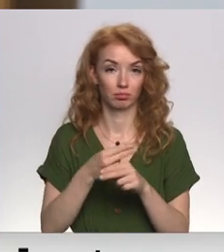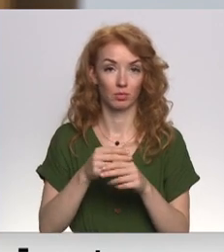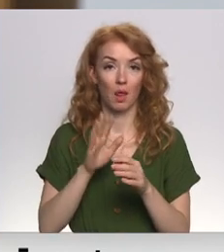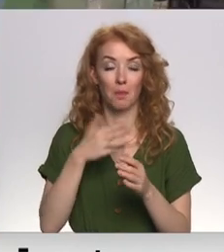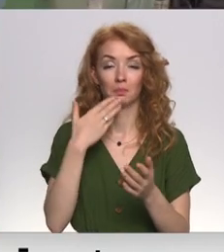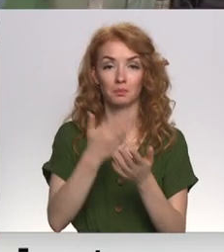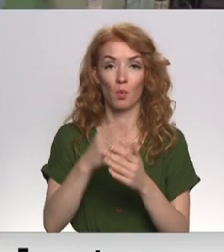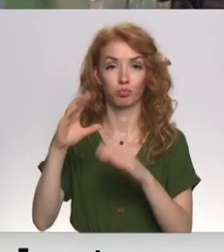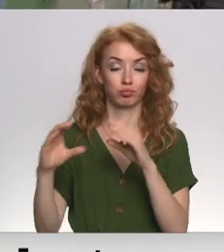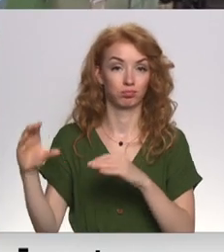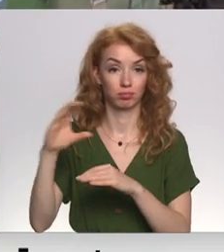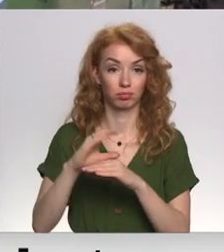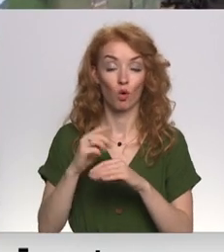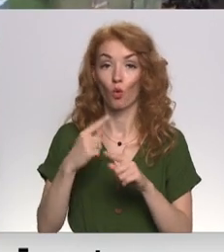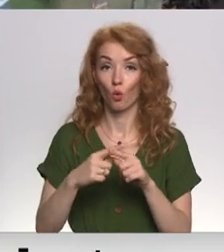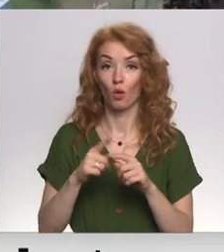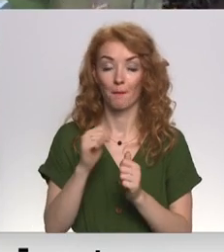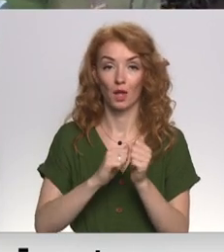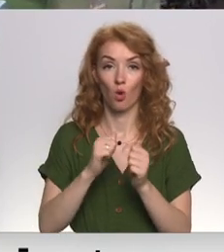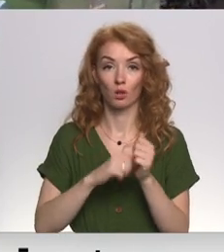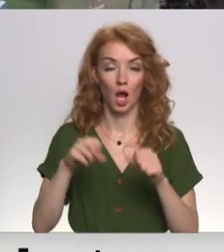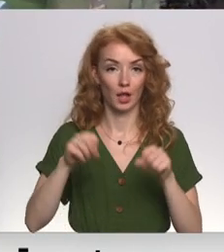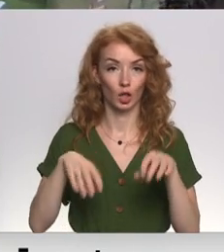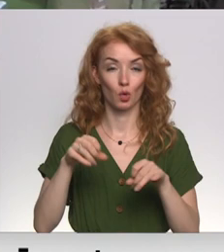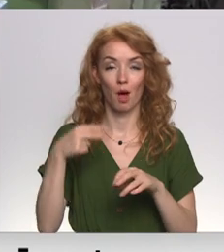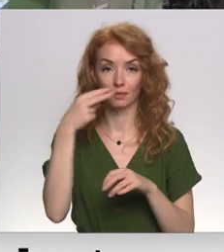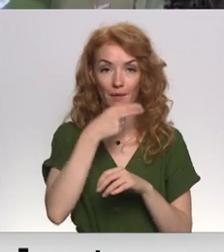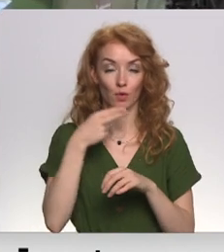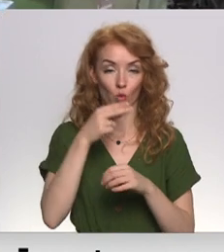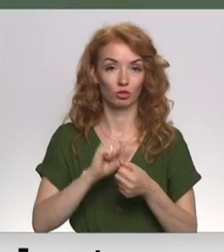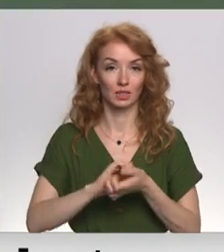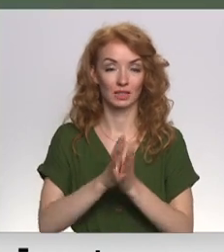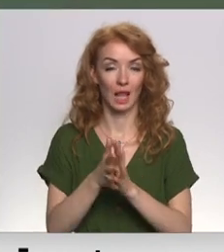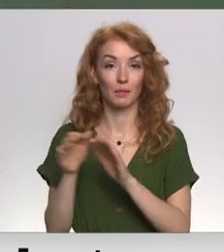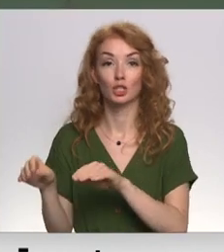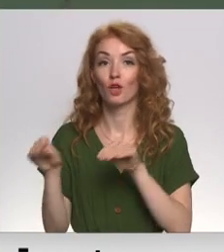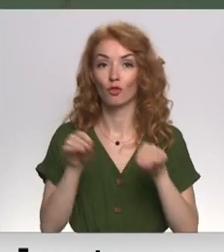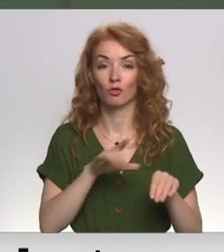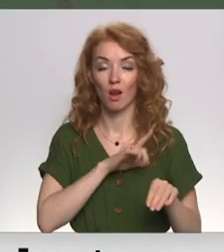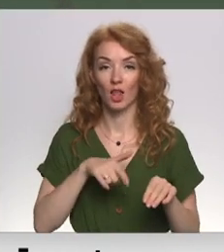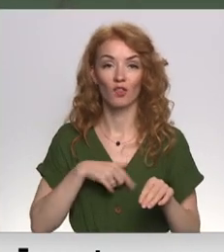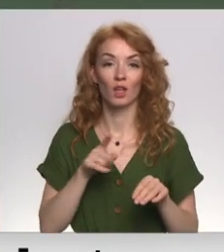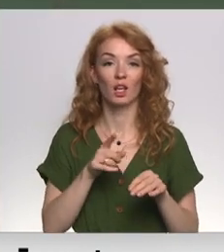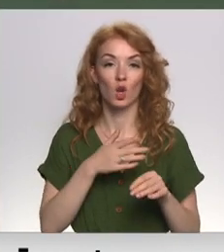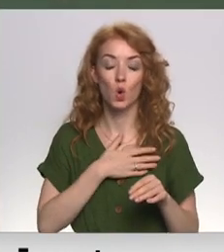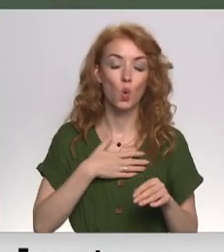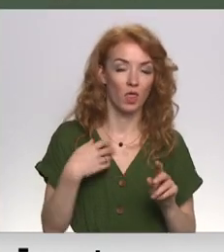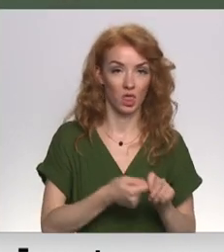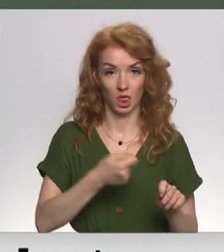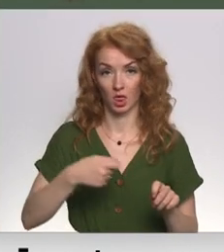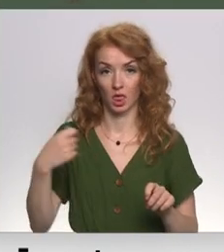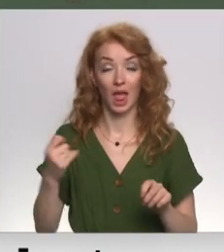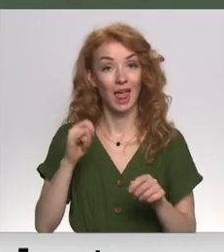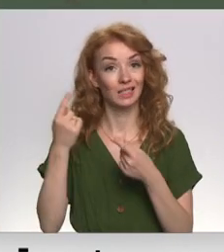piesakoties uz finansējumu. Jau vēstīts, ka bioloģisko atkritumu apsaimniekošanas sistēmas ieviešana Latvijā ir būtiski aizkavējusies. Ja